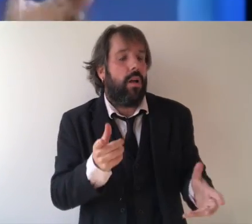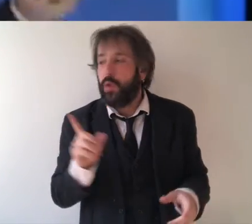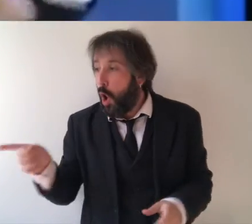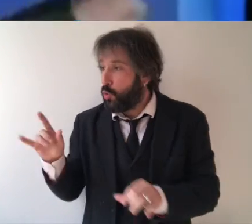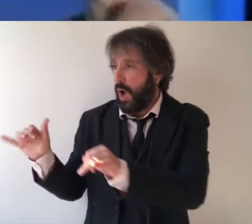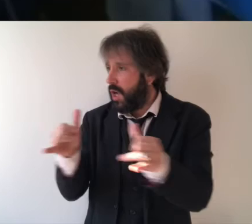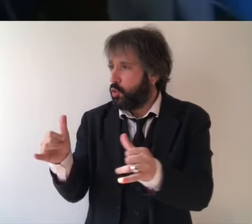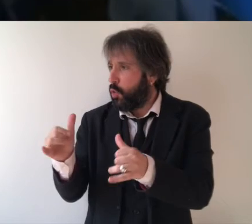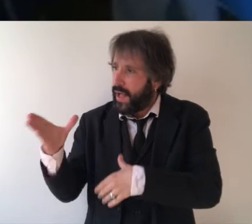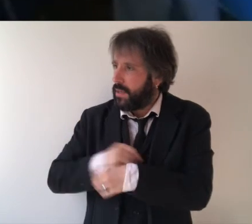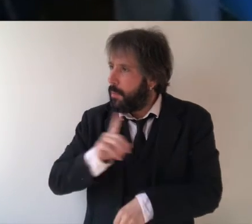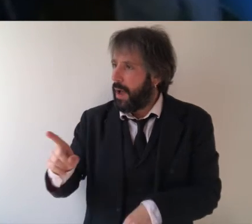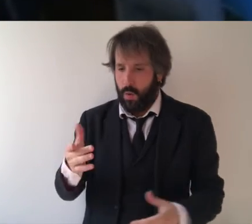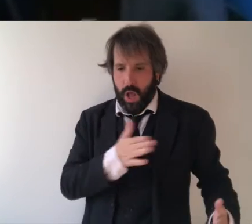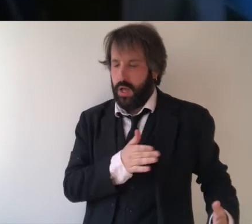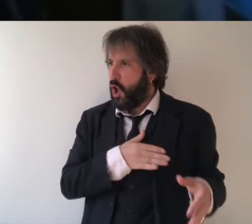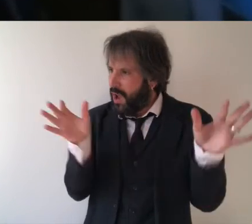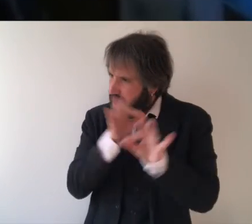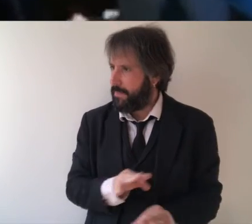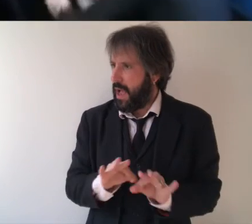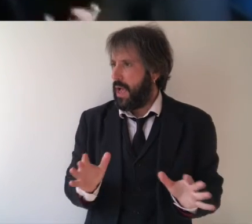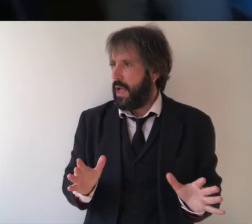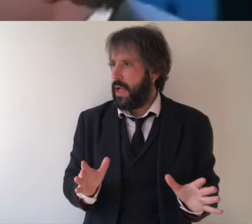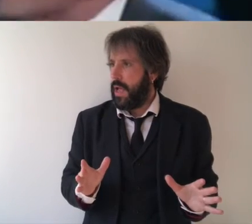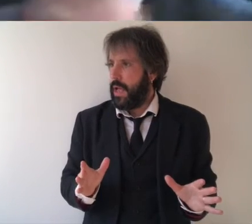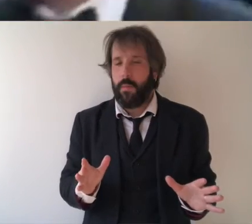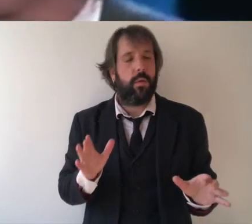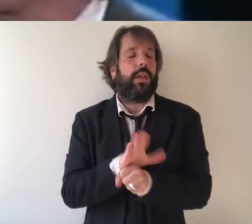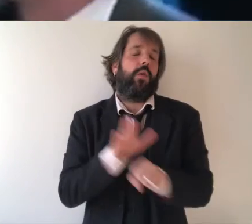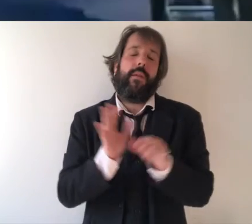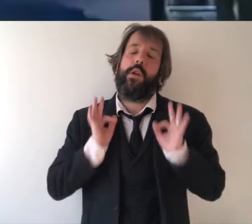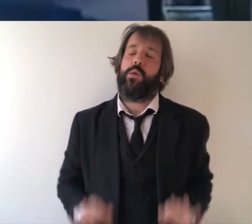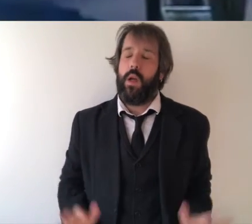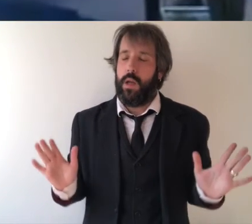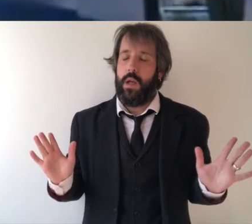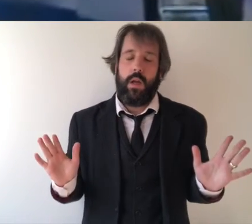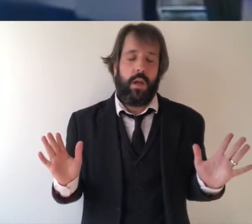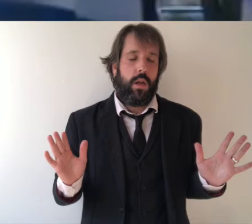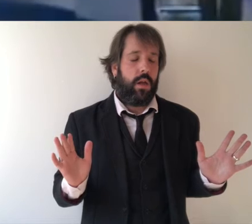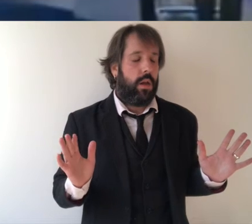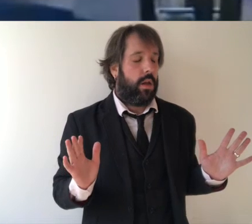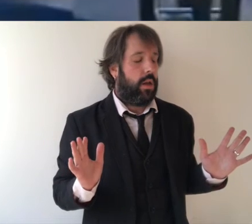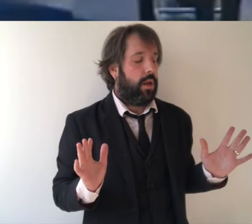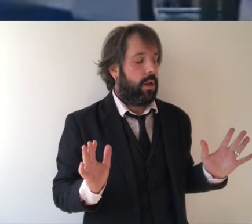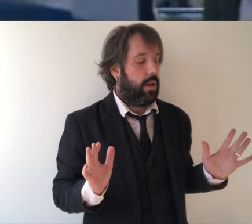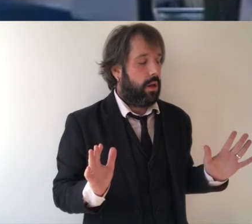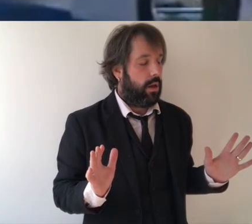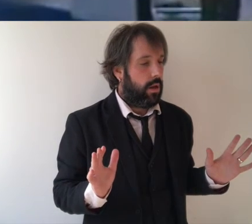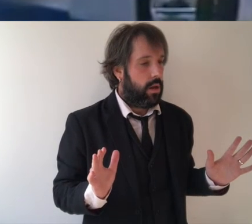jeu, Alexandre. Tu n'y mets pas ton cœur. Tu ne le vois Bon, pas, le ça Père suffit. Noël. François.